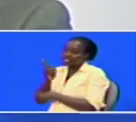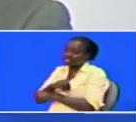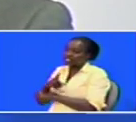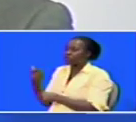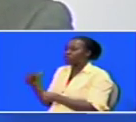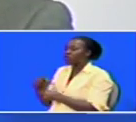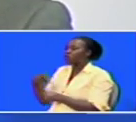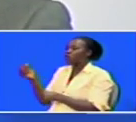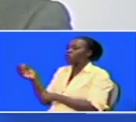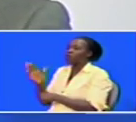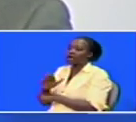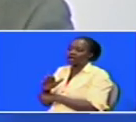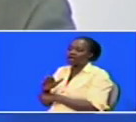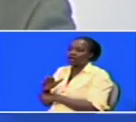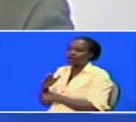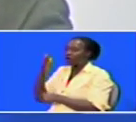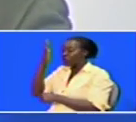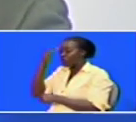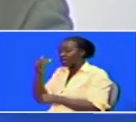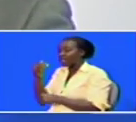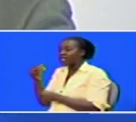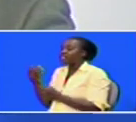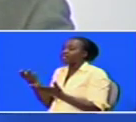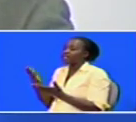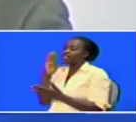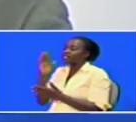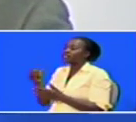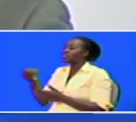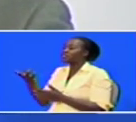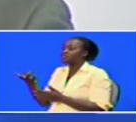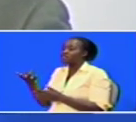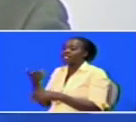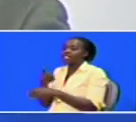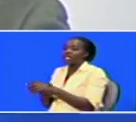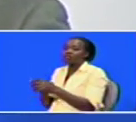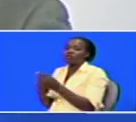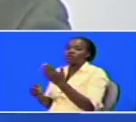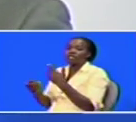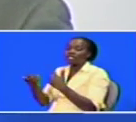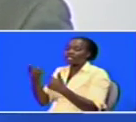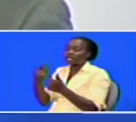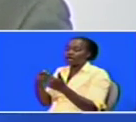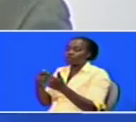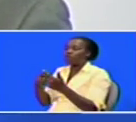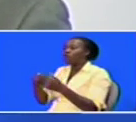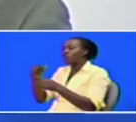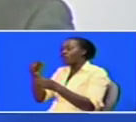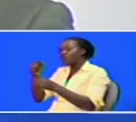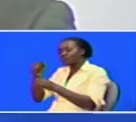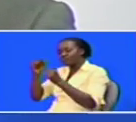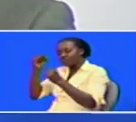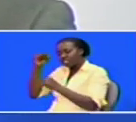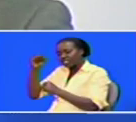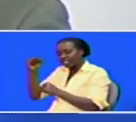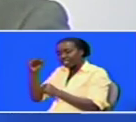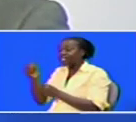Maana wale ndio walikuwa wametoa mwelekeo kwamba sasa tukapofika twende kwa mgomo. Kwa hivyo sasa hapo